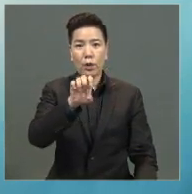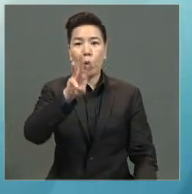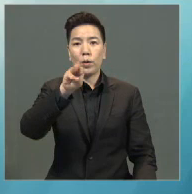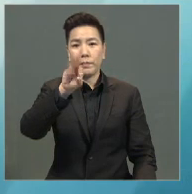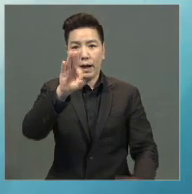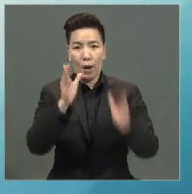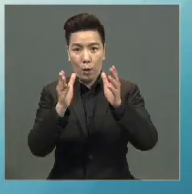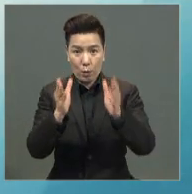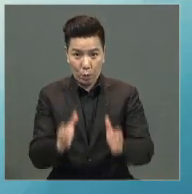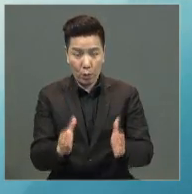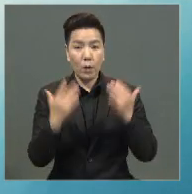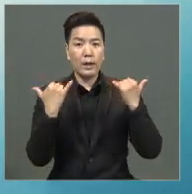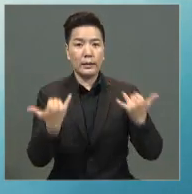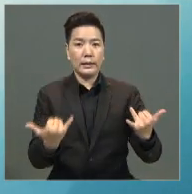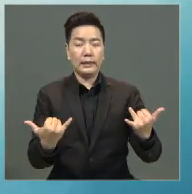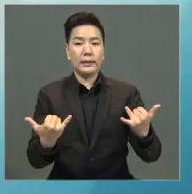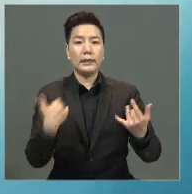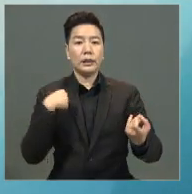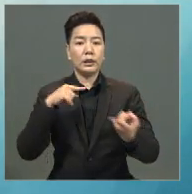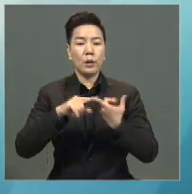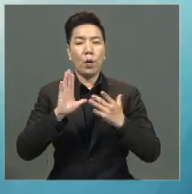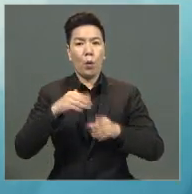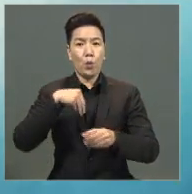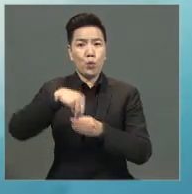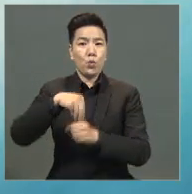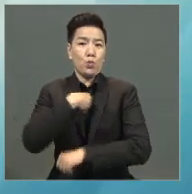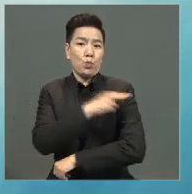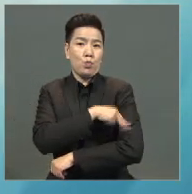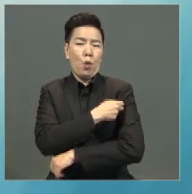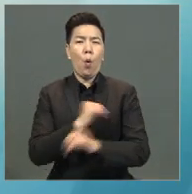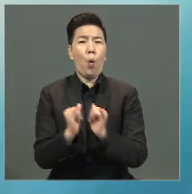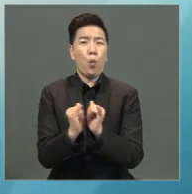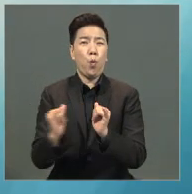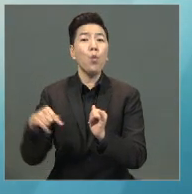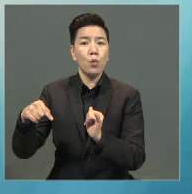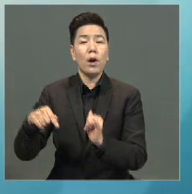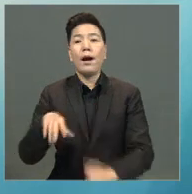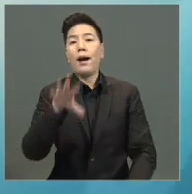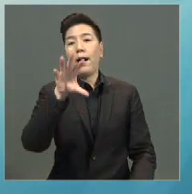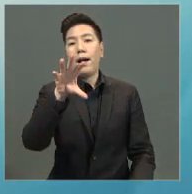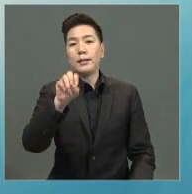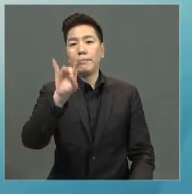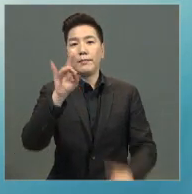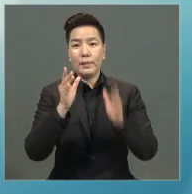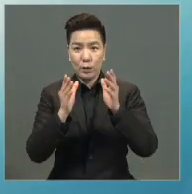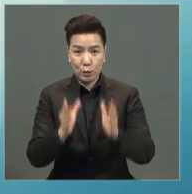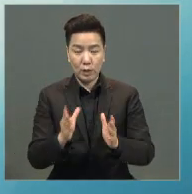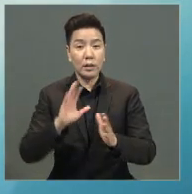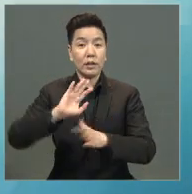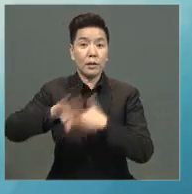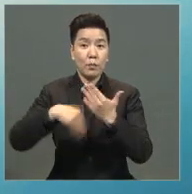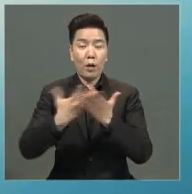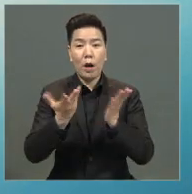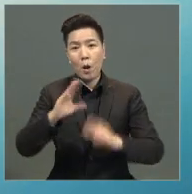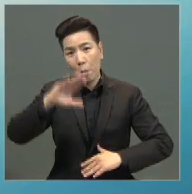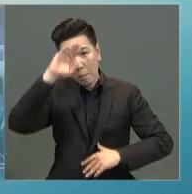3,169 คนนะครับแล้วก็ปัจจุบันนี้เรามีผู้ป่วยยังรักษาอยู่ในโรงพยาบาลอยู่58รายแล้วก็ทั้งหมดเนี่ยไม่มีผู้